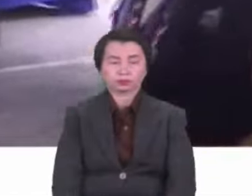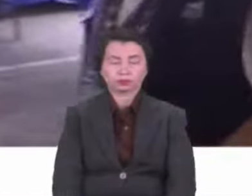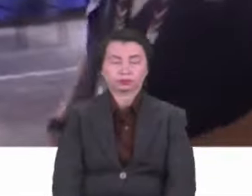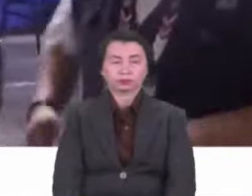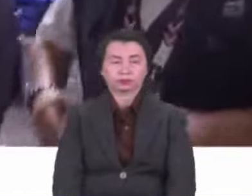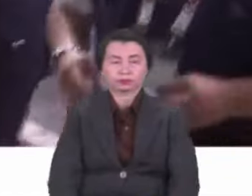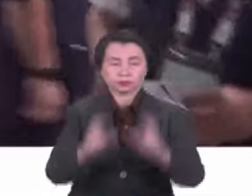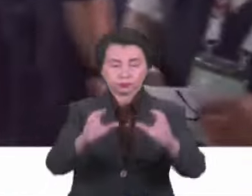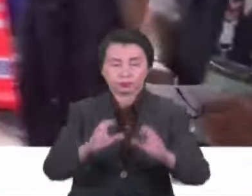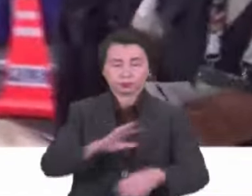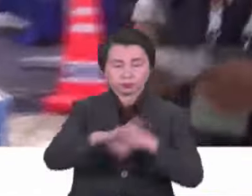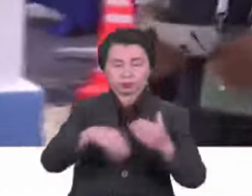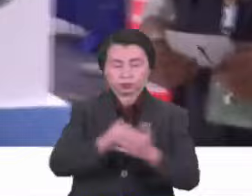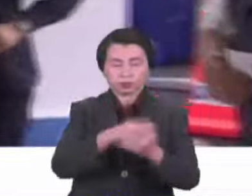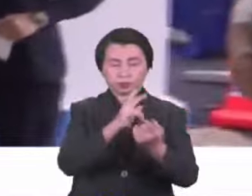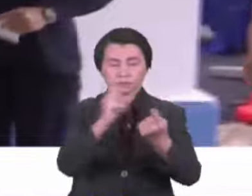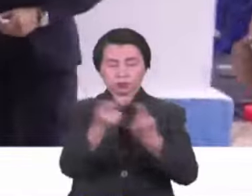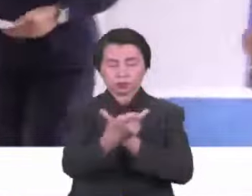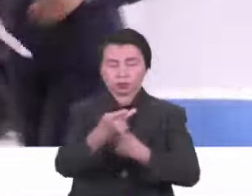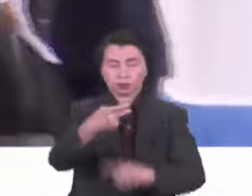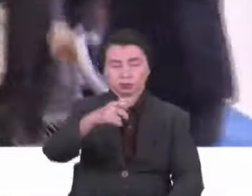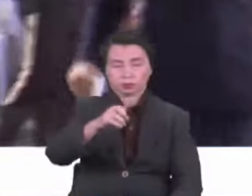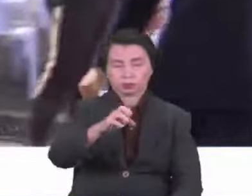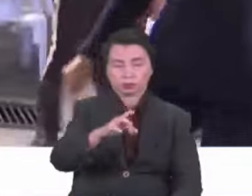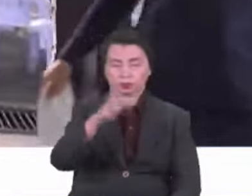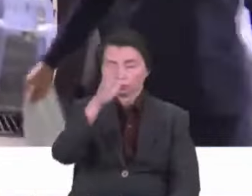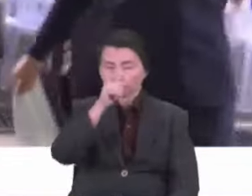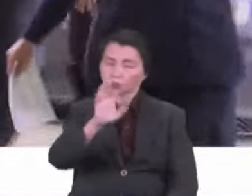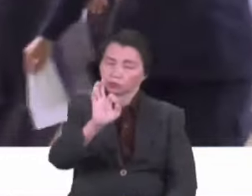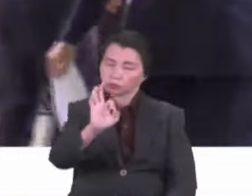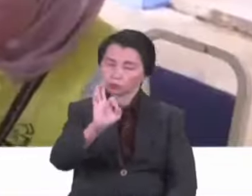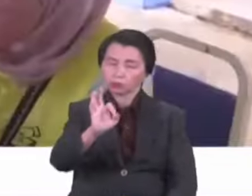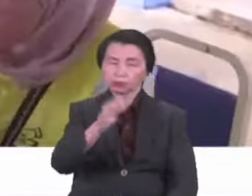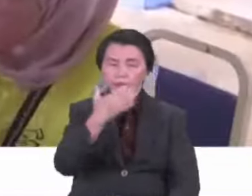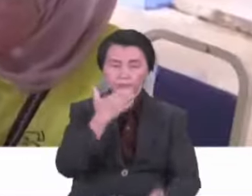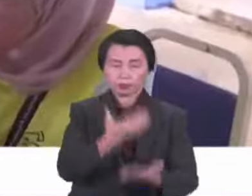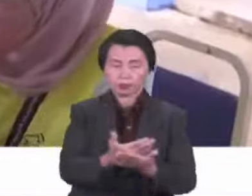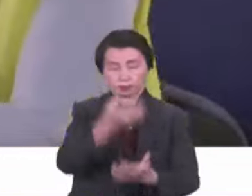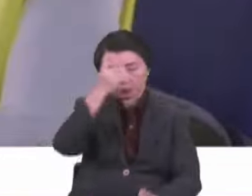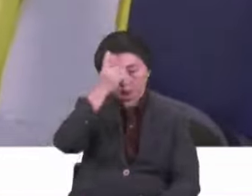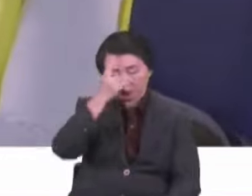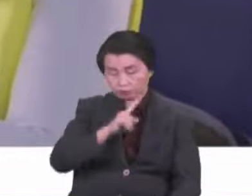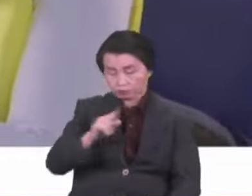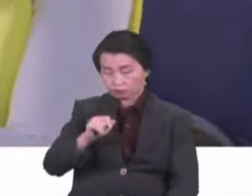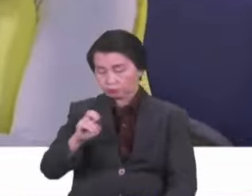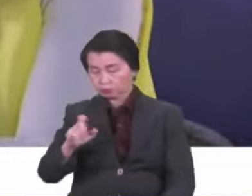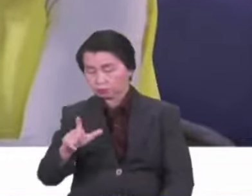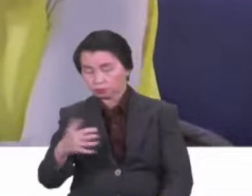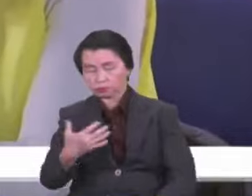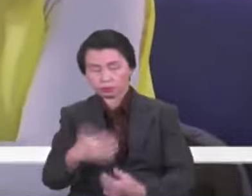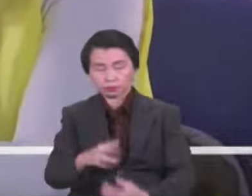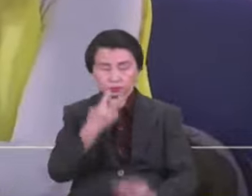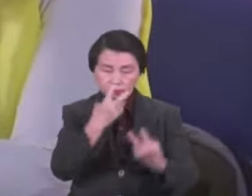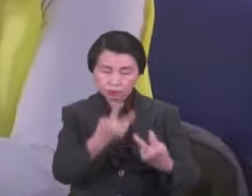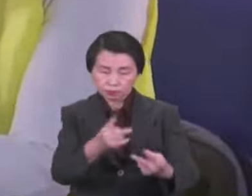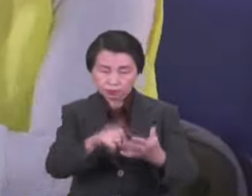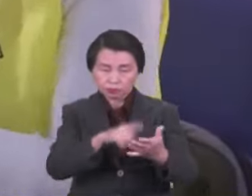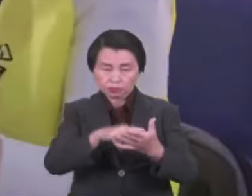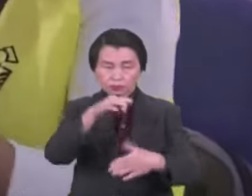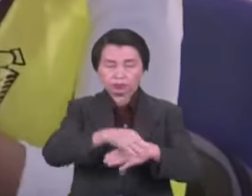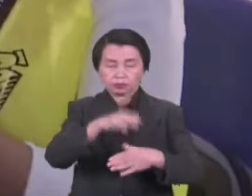Secara keseluruhan, keadaan kempen PRU15 di Melaka masih lagi terkawal dan baik. Datuk Zainal berkata demikian selepas meninjau proses undi awal